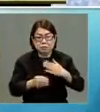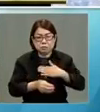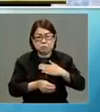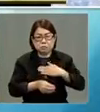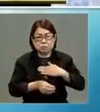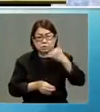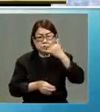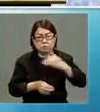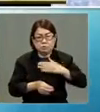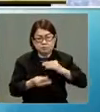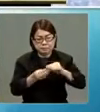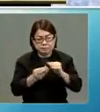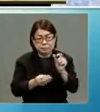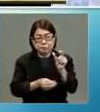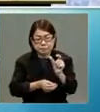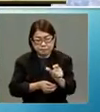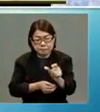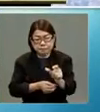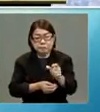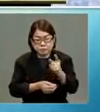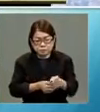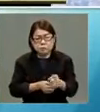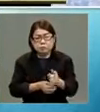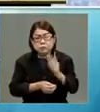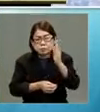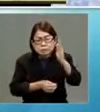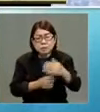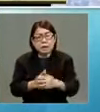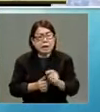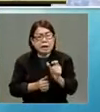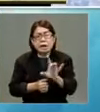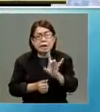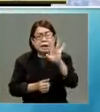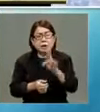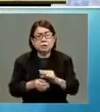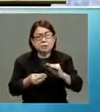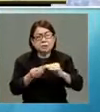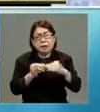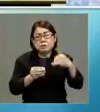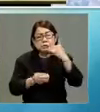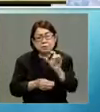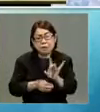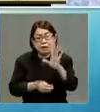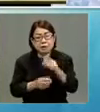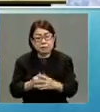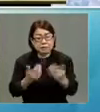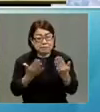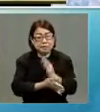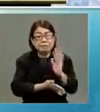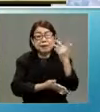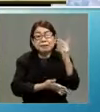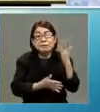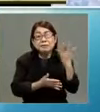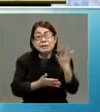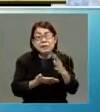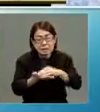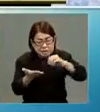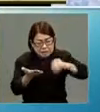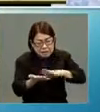ามารถติดตามกลับไปได้นะครับการกรอกนี่จะเป็นการกรอกแค่ครั้งเดียวถ้าท่านไม่ได้เปลี่ยนเครื่องโทรศัพท์ท่านไม่ได้ฟอร์แมตเครื่องโทรศัพท์ท่านไม่